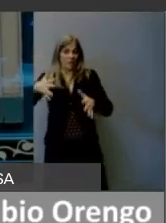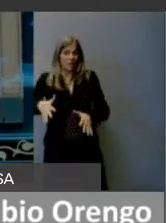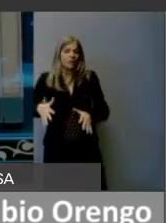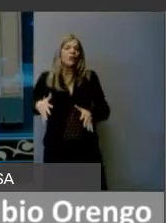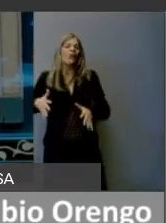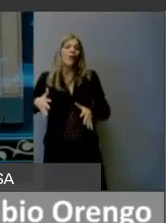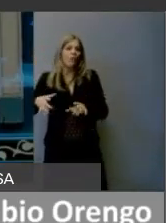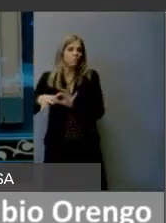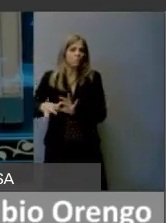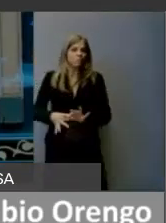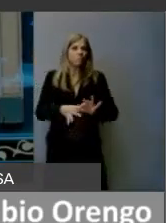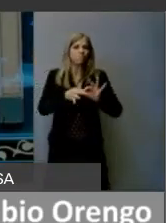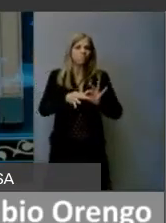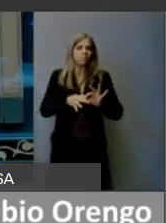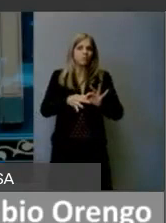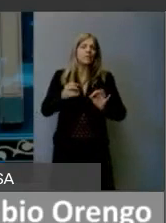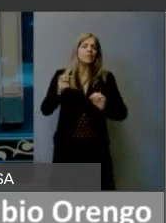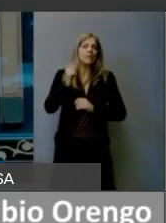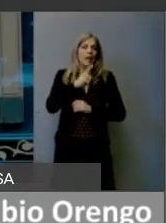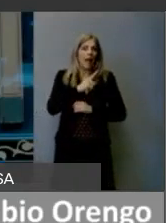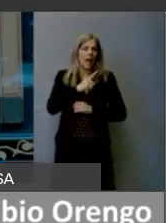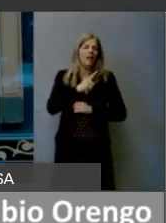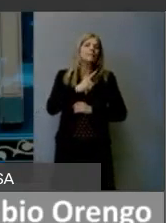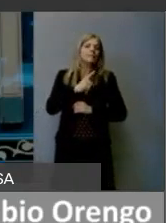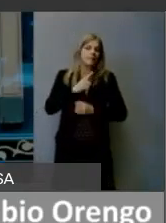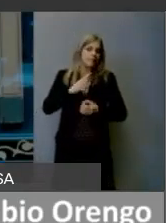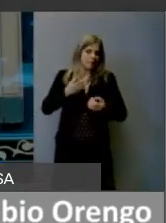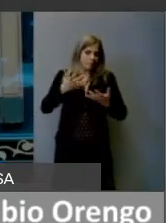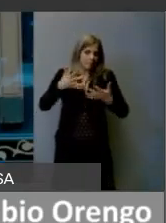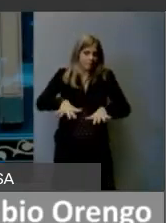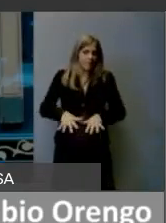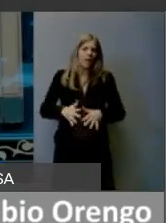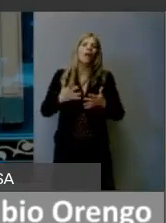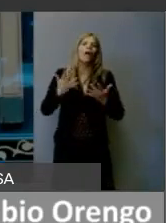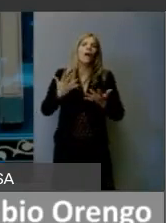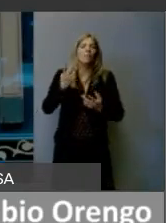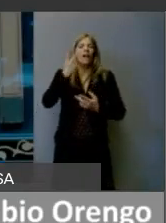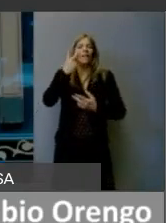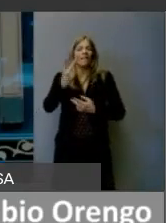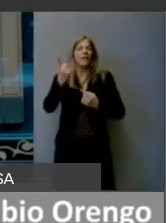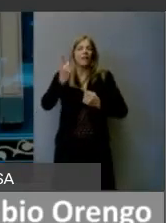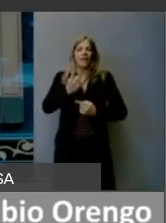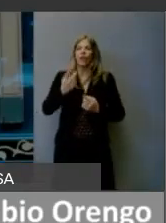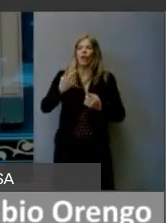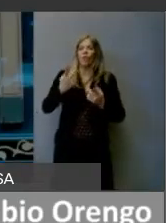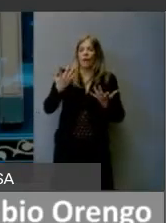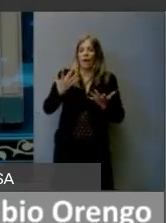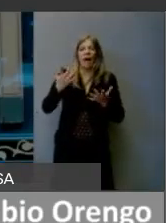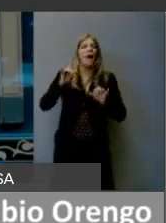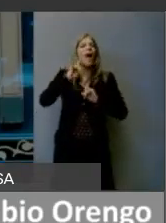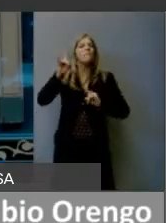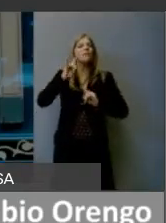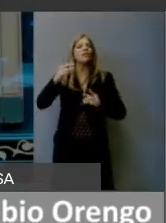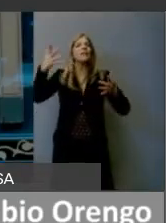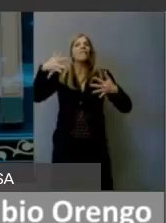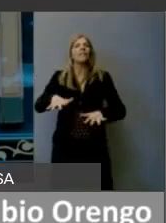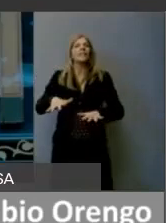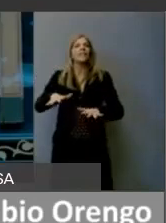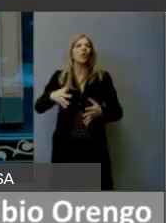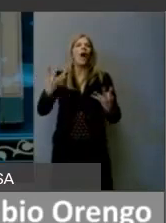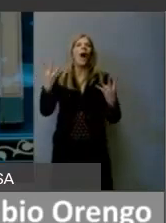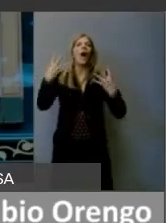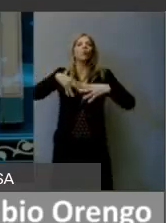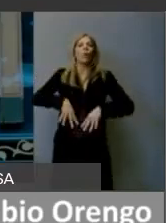alle attività commerciali, considerato che il termine temporale dello stato di emergenza non combacerà con la fine delle difficoltà